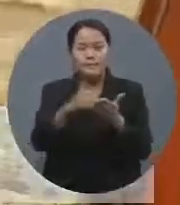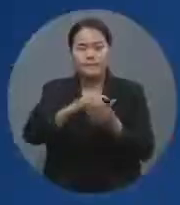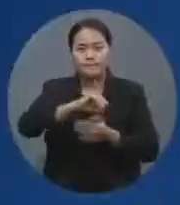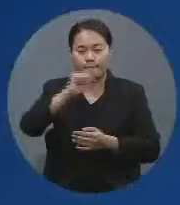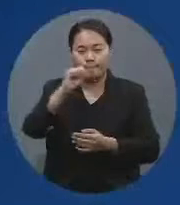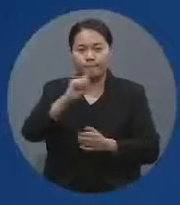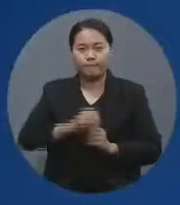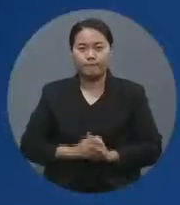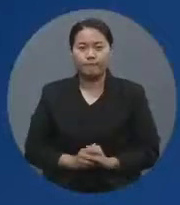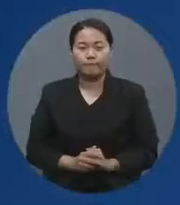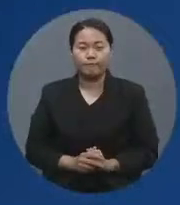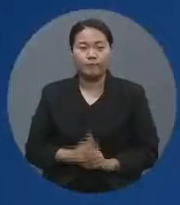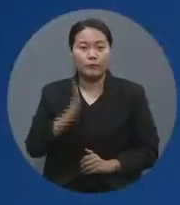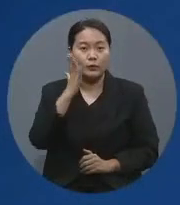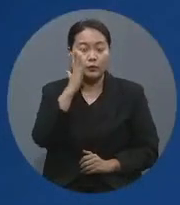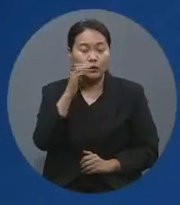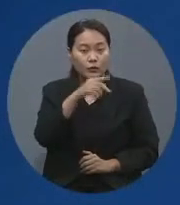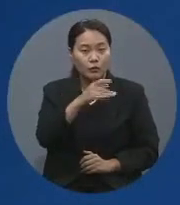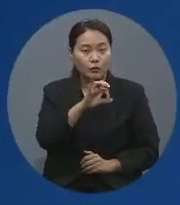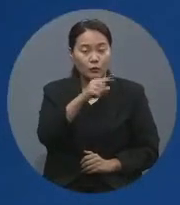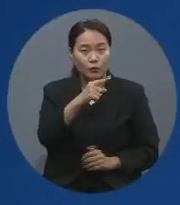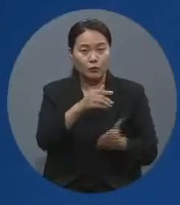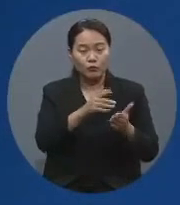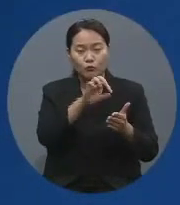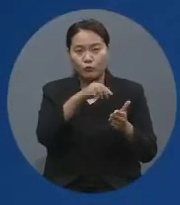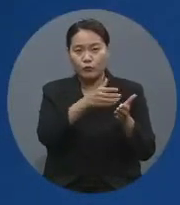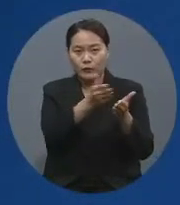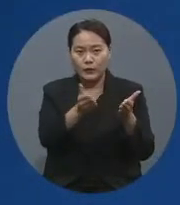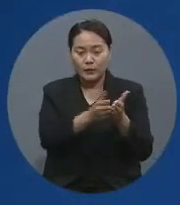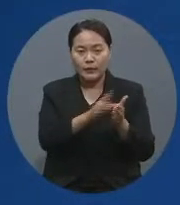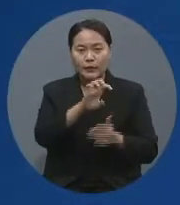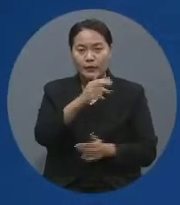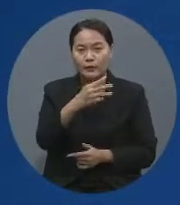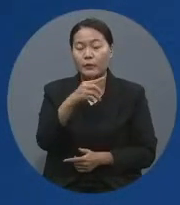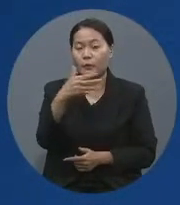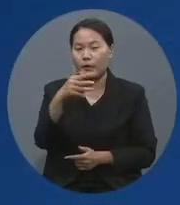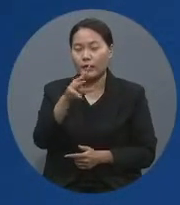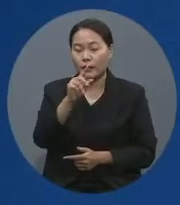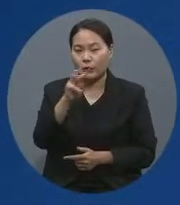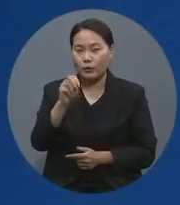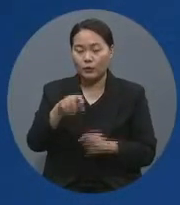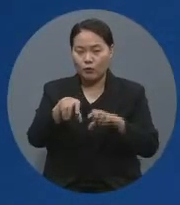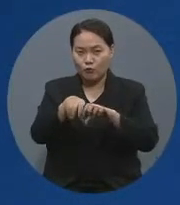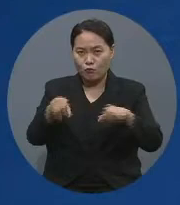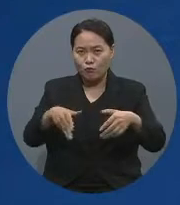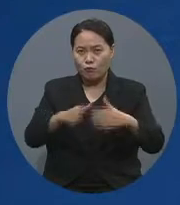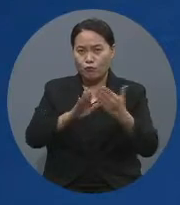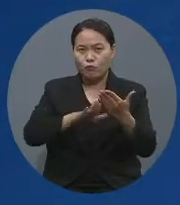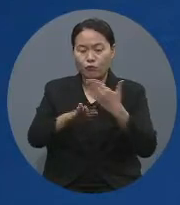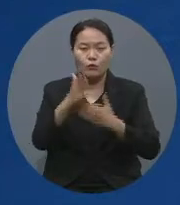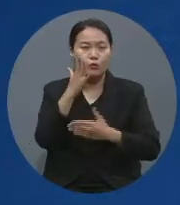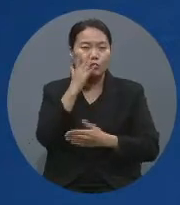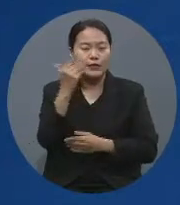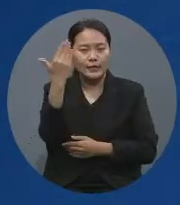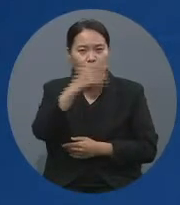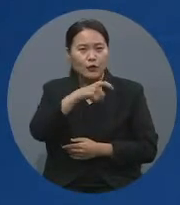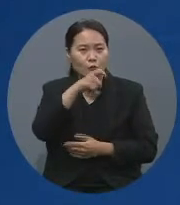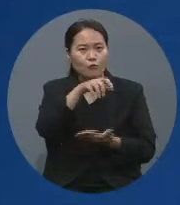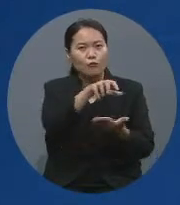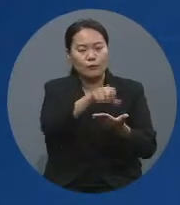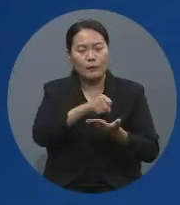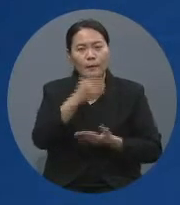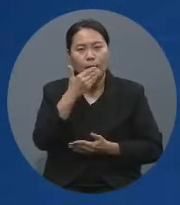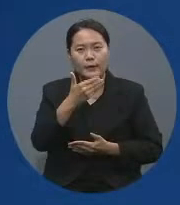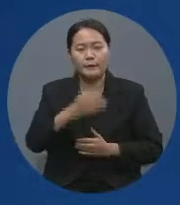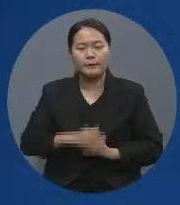통과했습니다. 울산은 청도 운문댐에서 43.8km의 배관을 설치해 울산에 부족한 맑은 물을 공급할